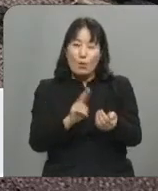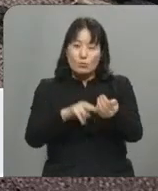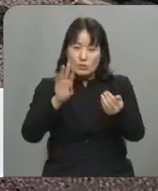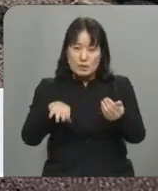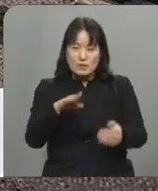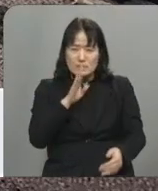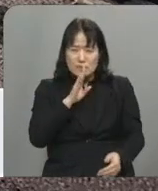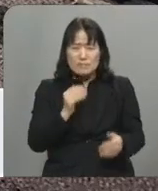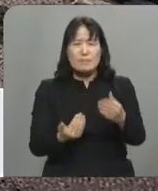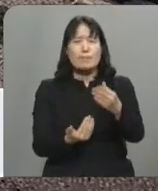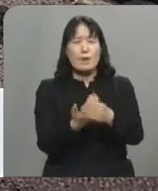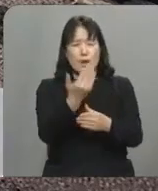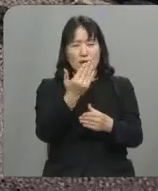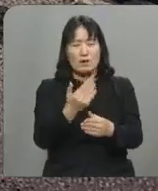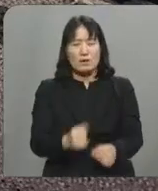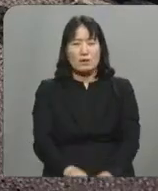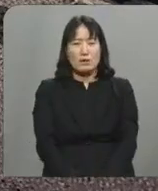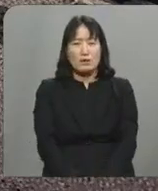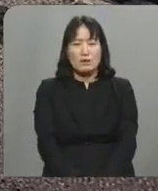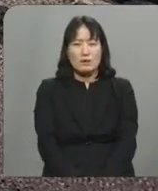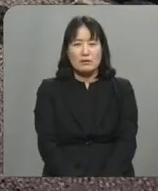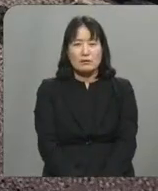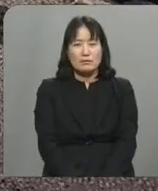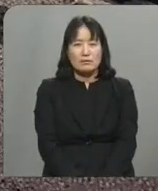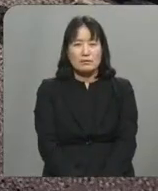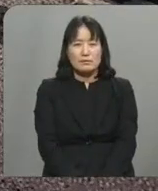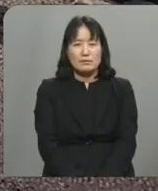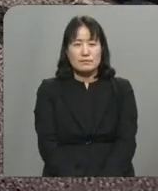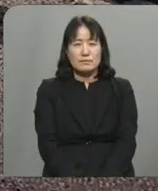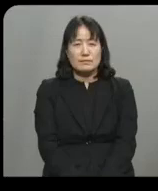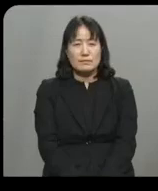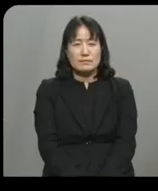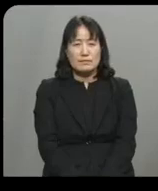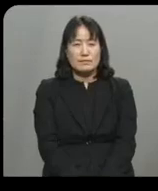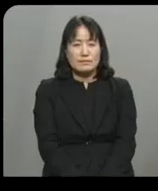일이 벌어졌습니다. 이청초 기자가 취재했습니다.